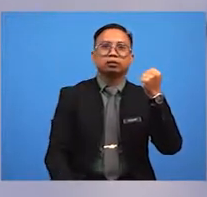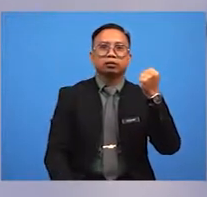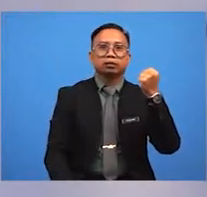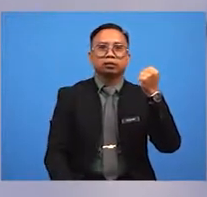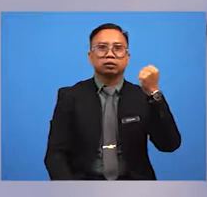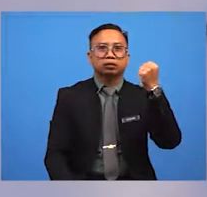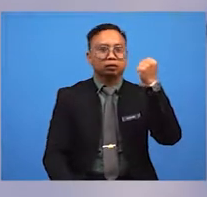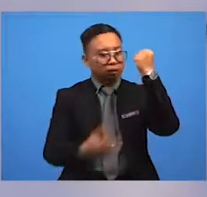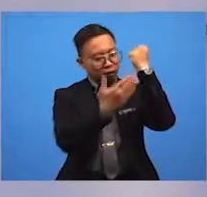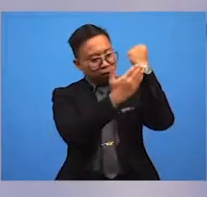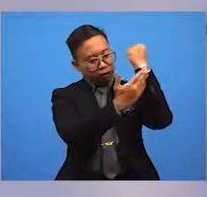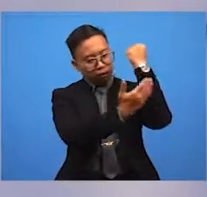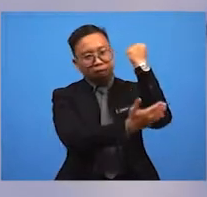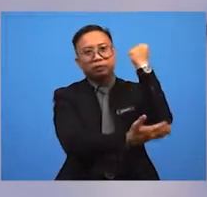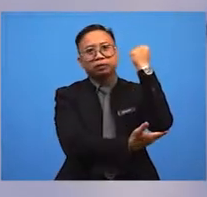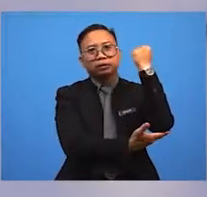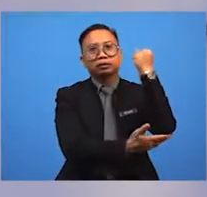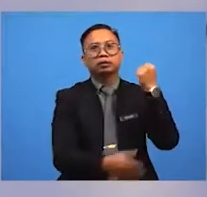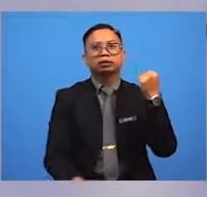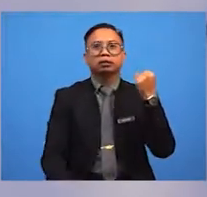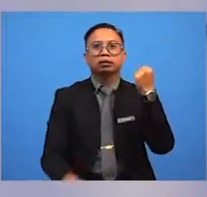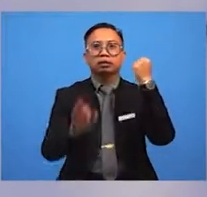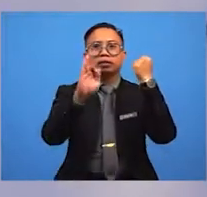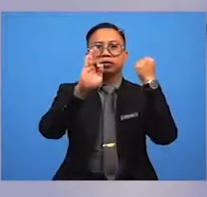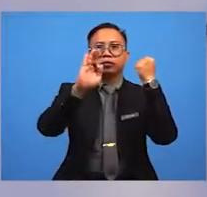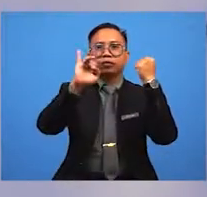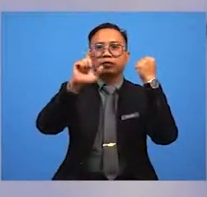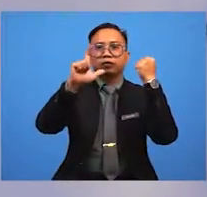manakala tangan kita ialah filamen.